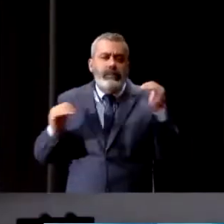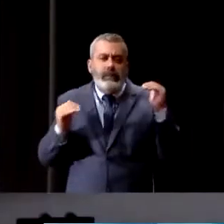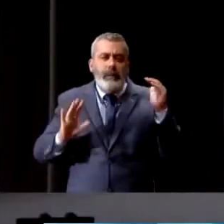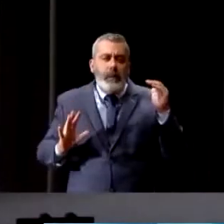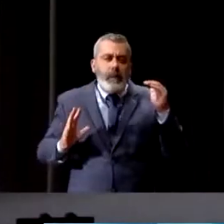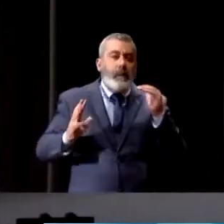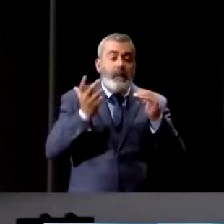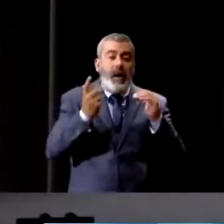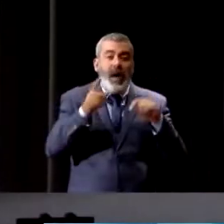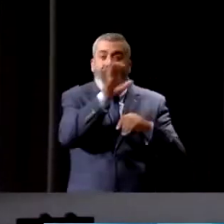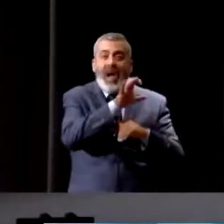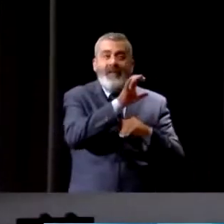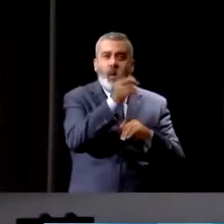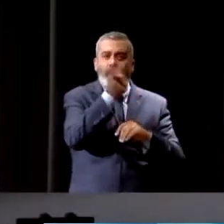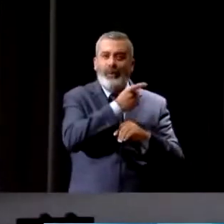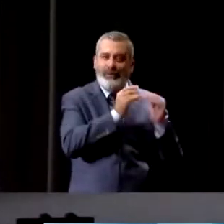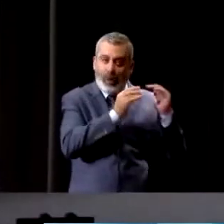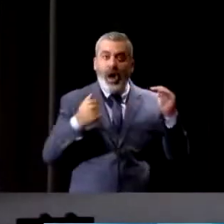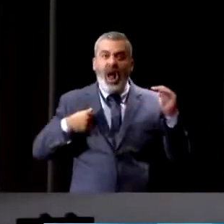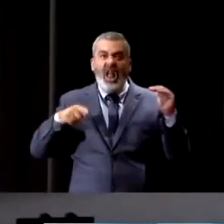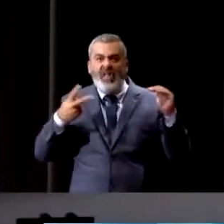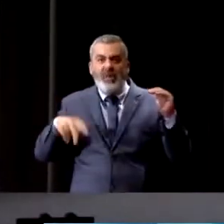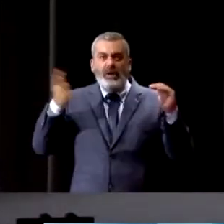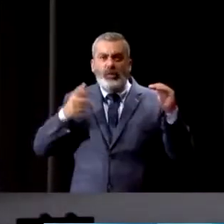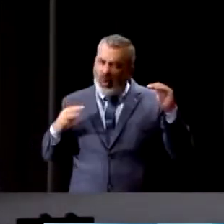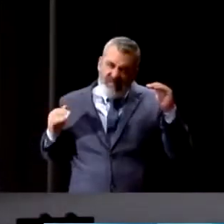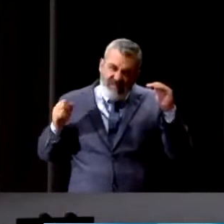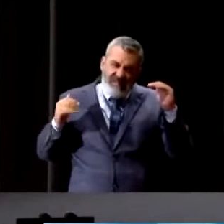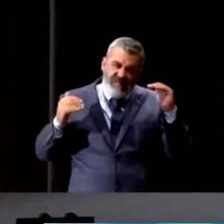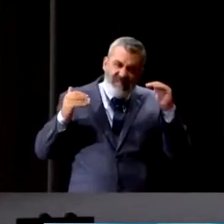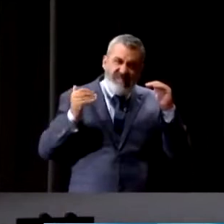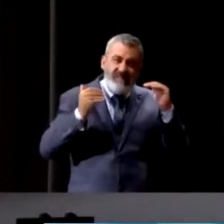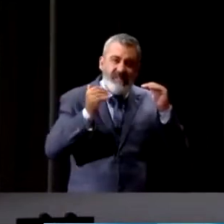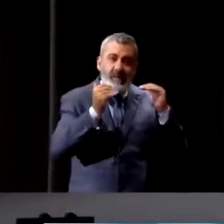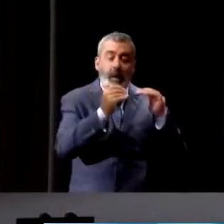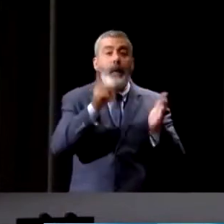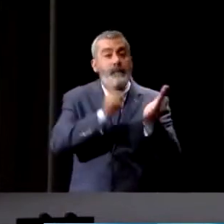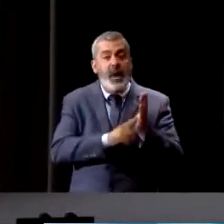Ελλάδα, η ελληνική οικονομία, αναπτύσσεται με διπλάσιο ρυθμό τα τελευταία 5 χρόνια από την υπόλοιπη Ευρώπη και πρέπει να